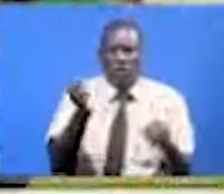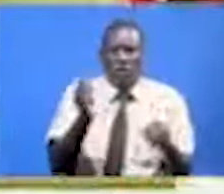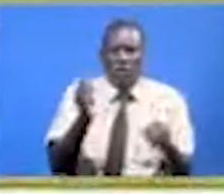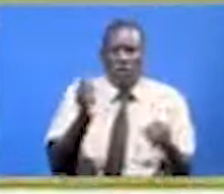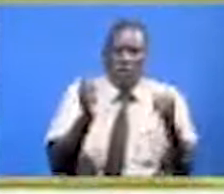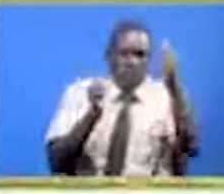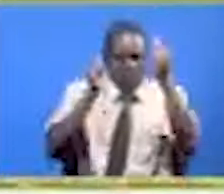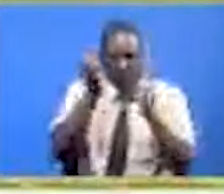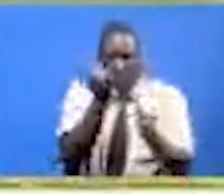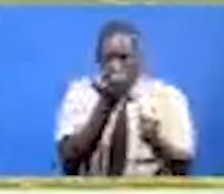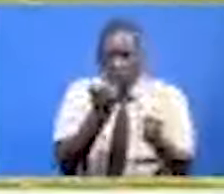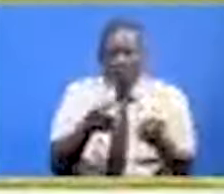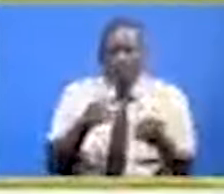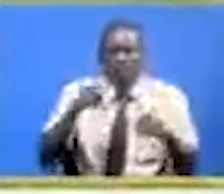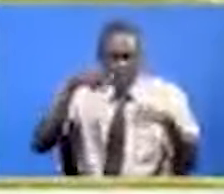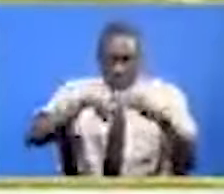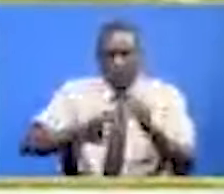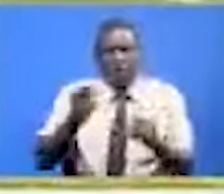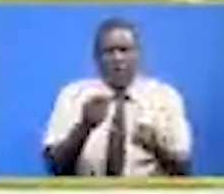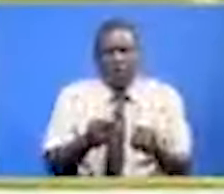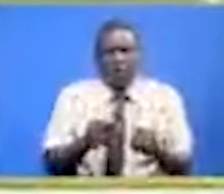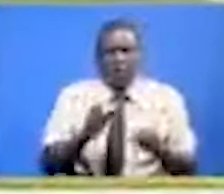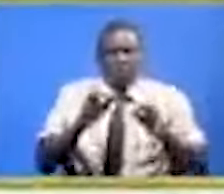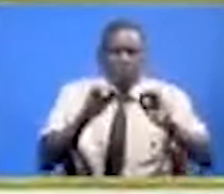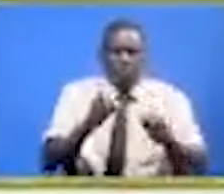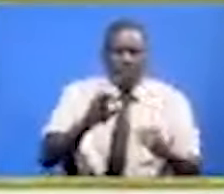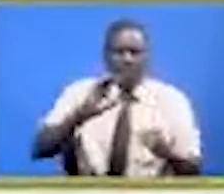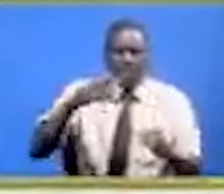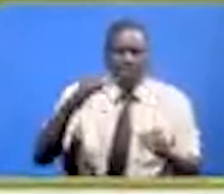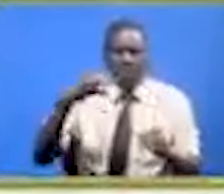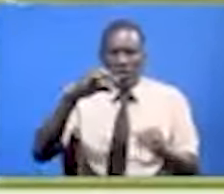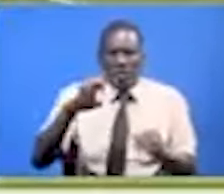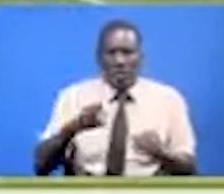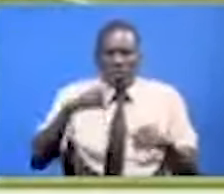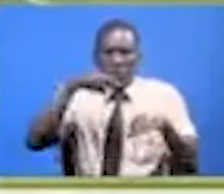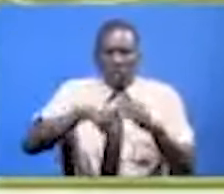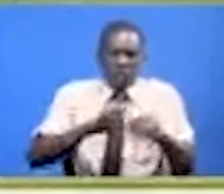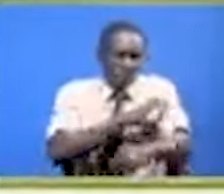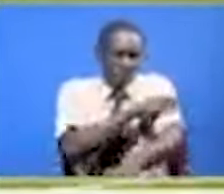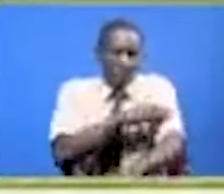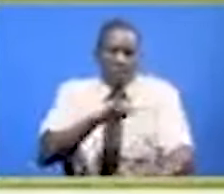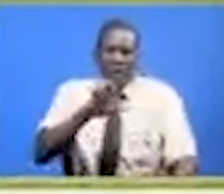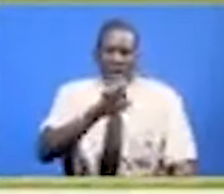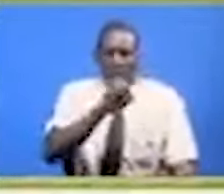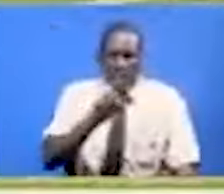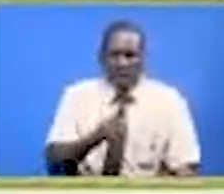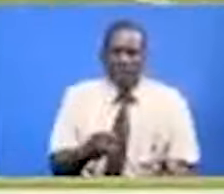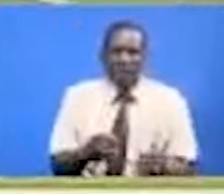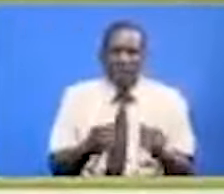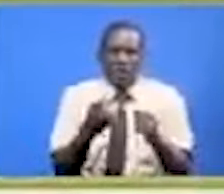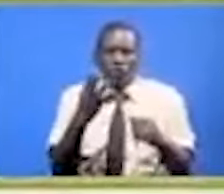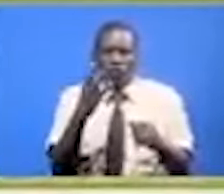raundi ya 3. Mabao ya Kenya inayotiwa makali na Mildred Cheche yalipachikwa kimiani na nahodha Liz Ochaka dakika ya